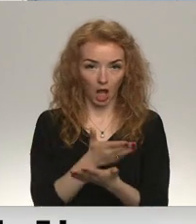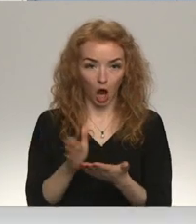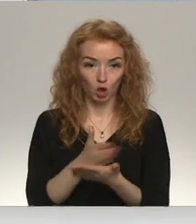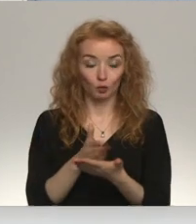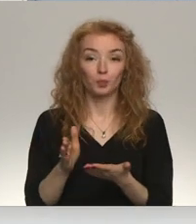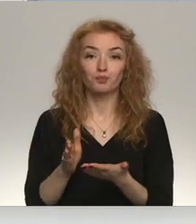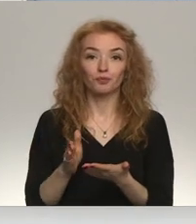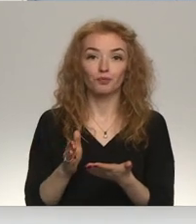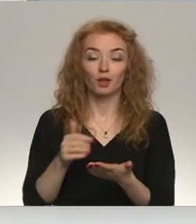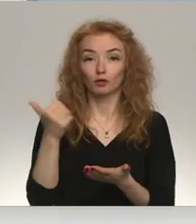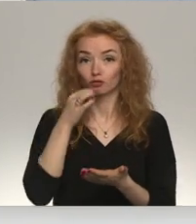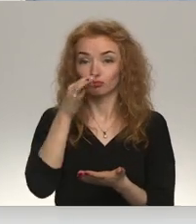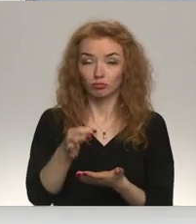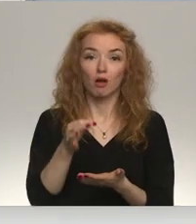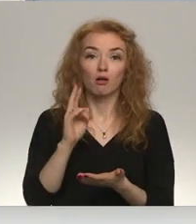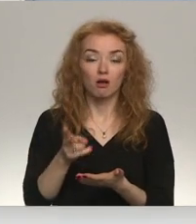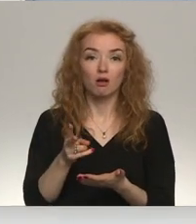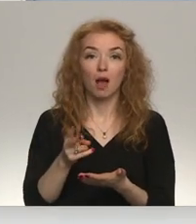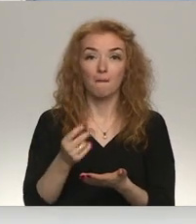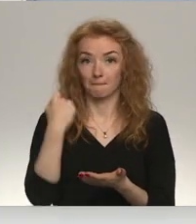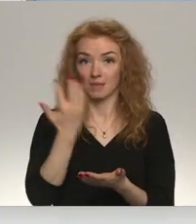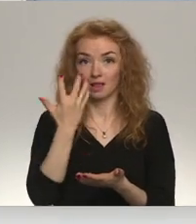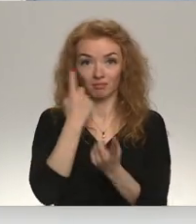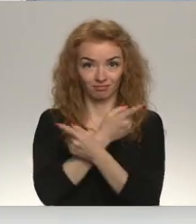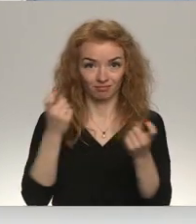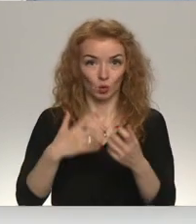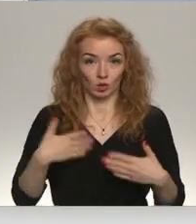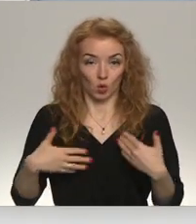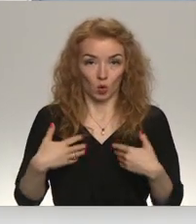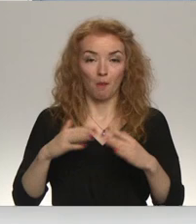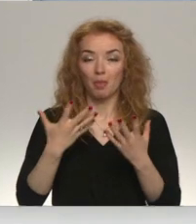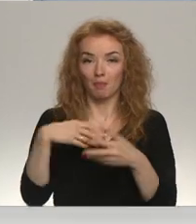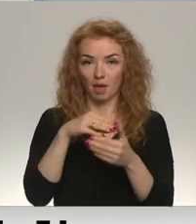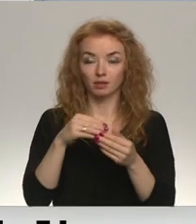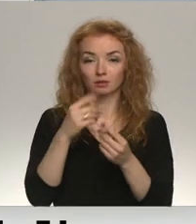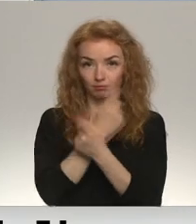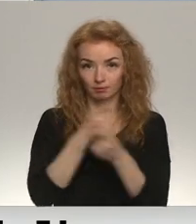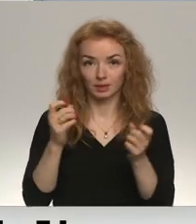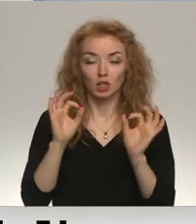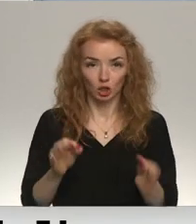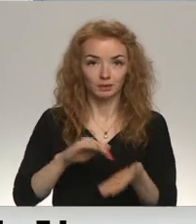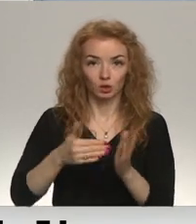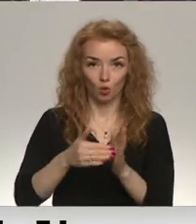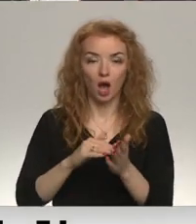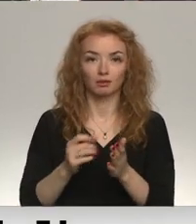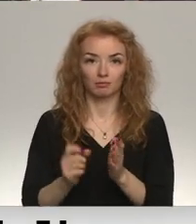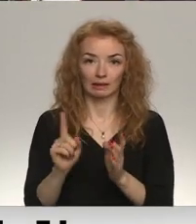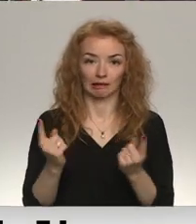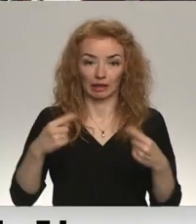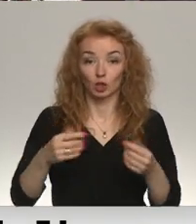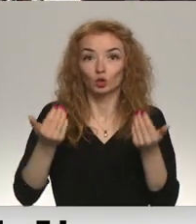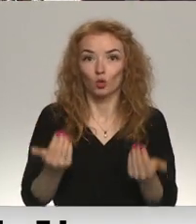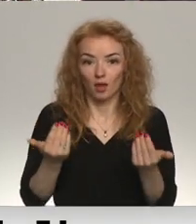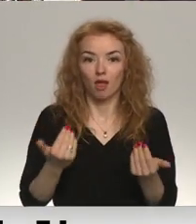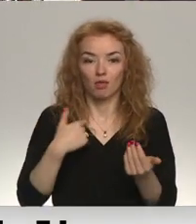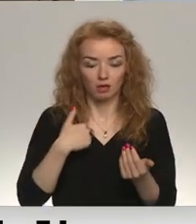satraukums piektdienā, ar ko mēs nācām klajā, mēs runājām par to, ka situācija tiešām veidojās kritiska. Šodien